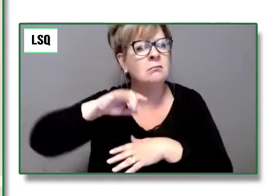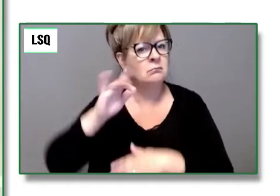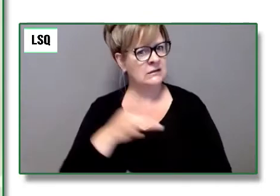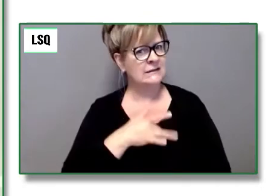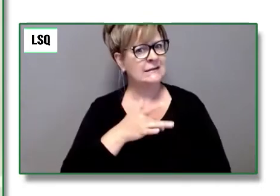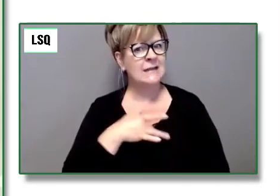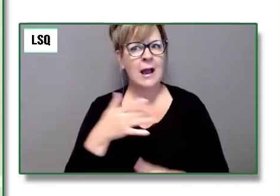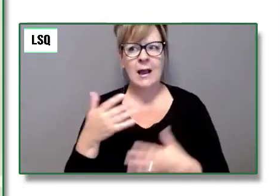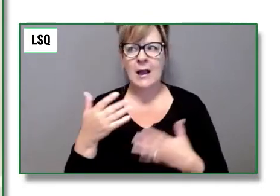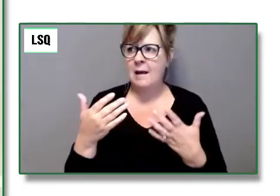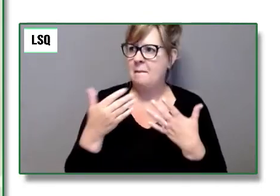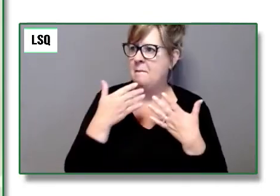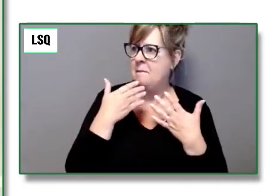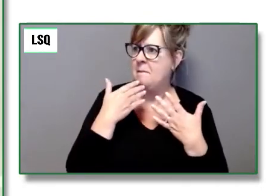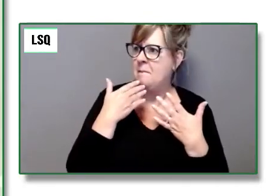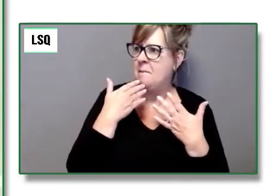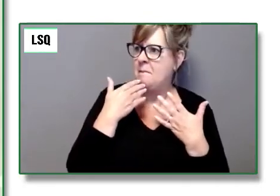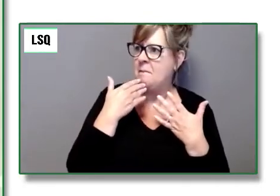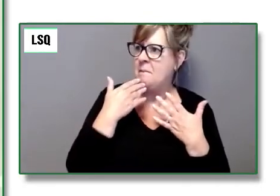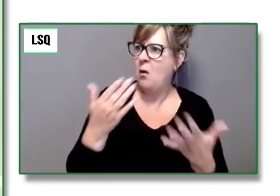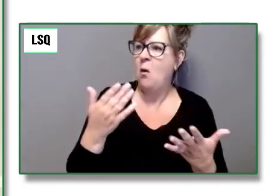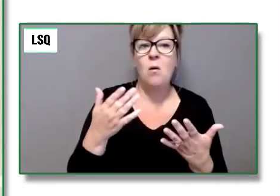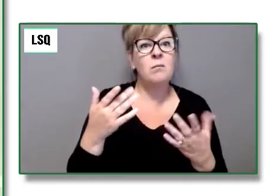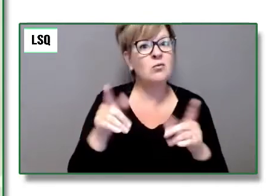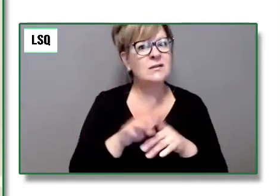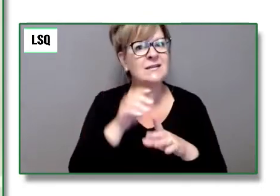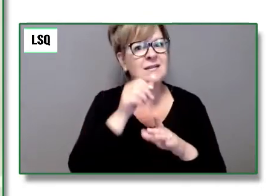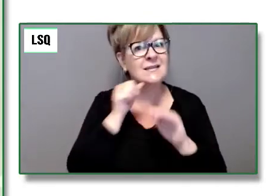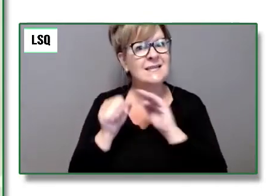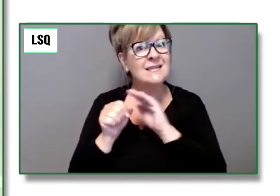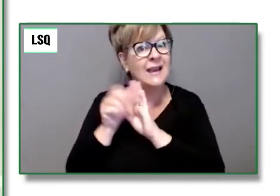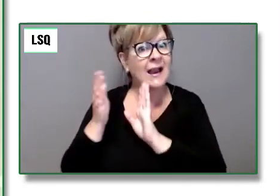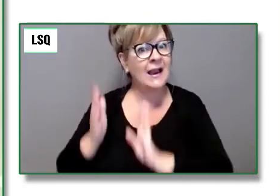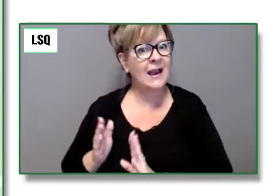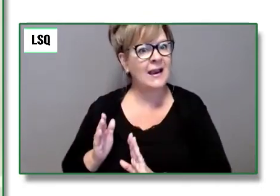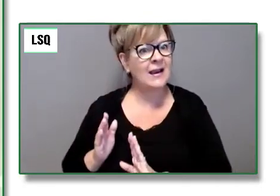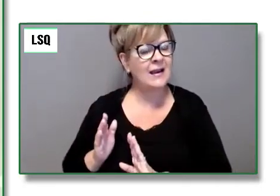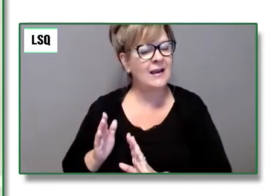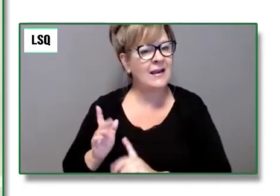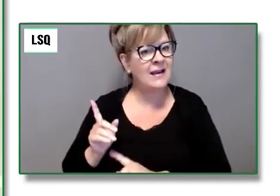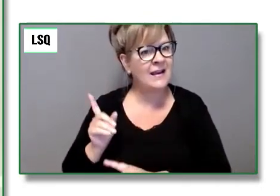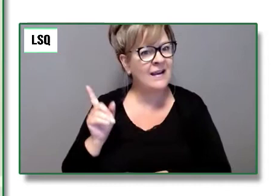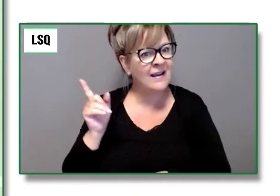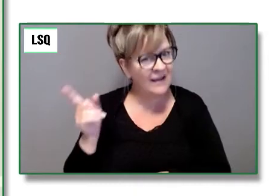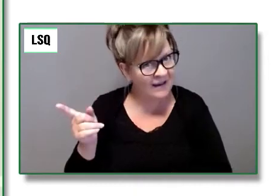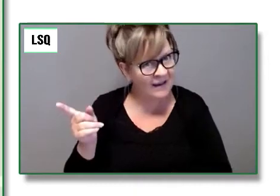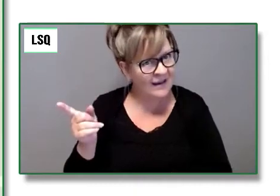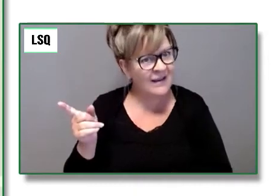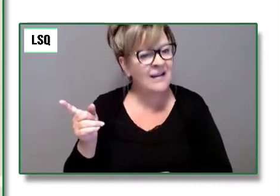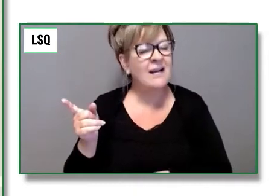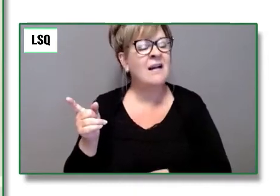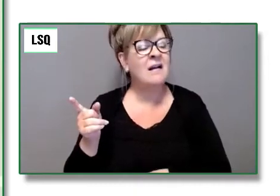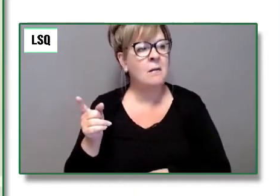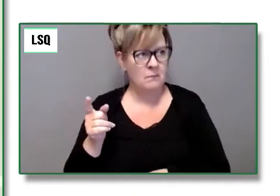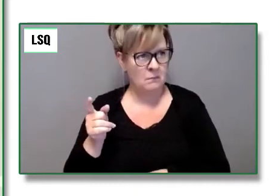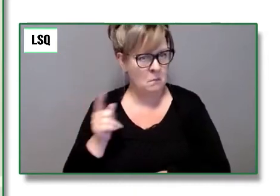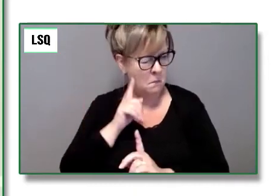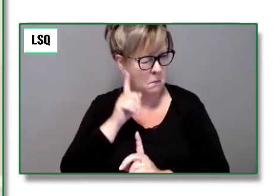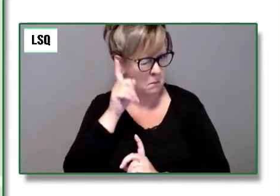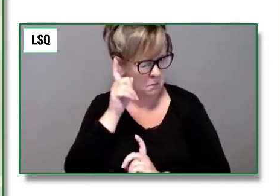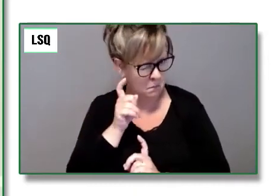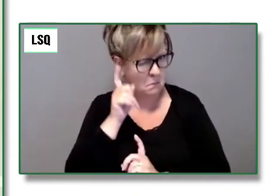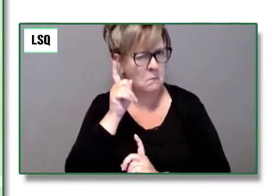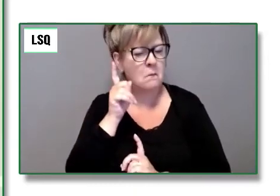donc à l'écoute et vous signale que vous êtes en sécurité, que vous pouvez vous détendre, que vous n'allez pas être anxieux. Ça peut être quelque